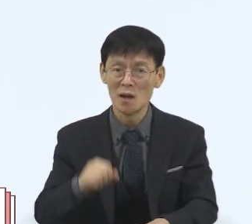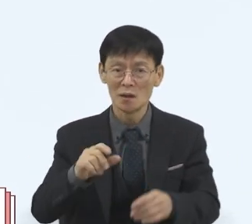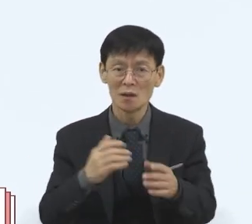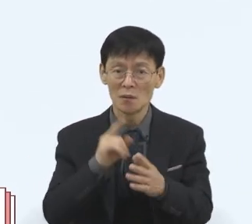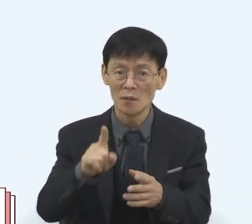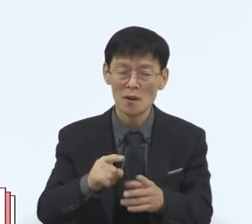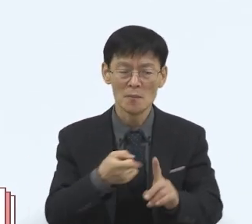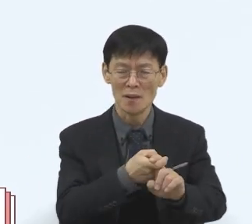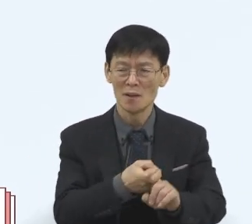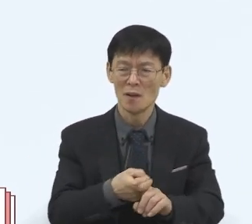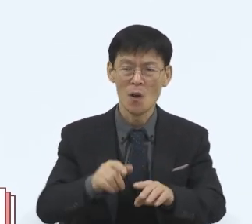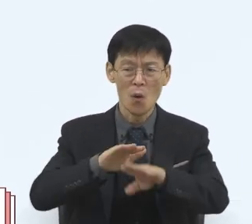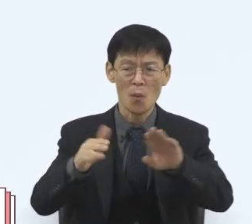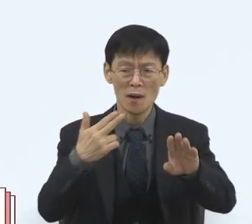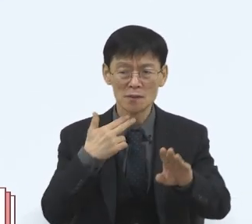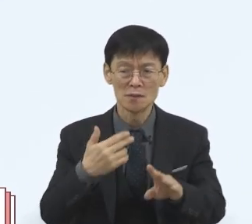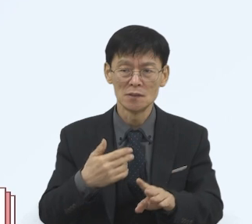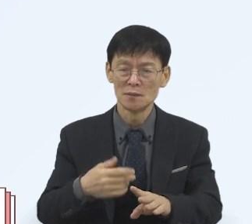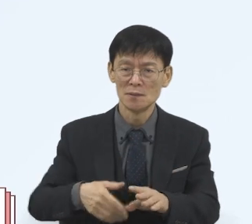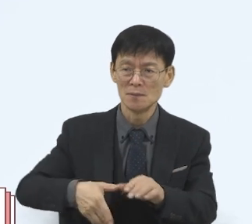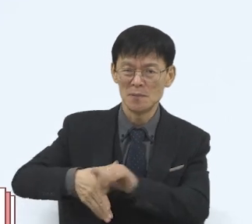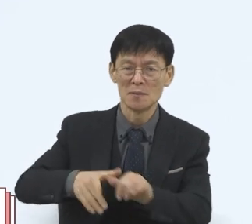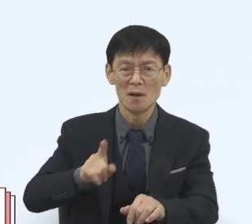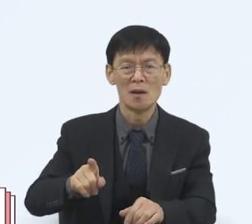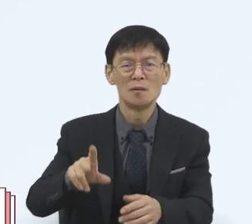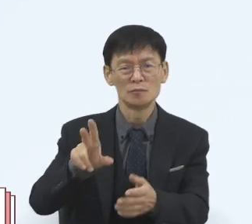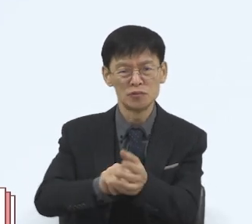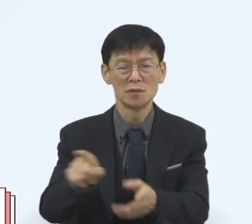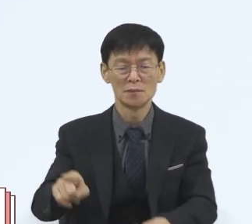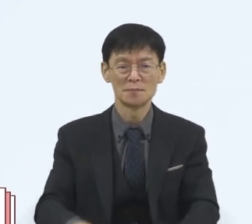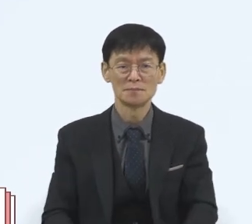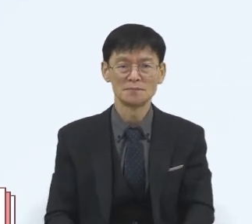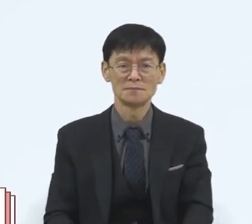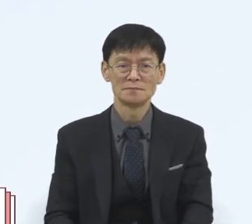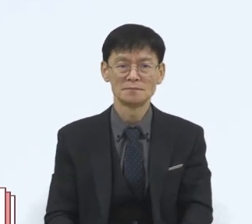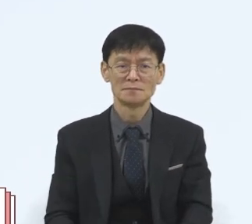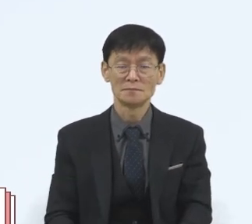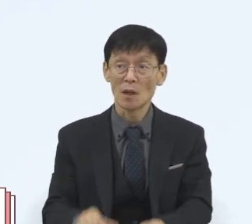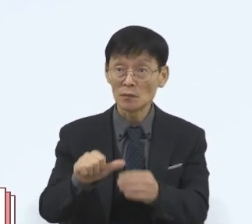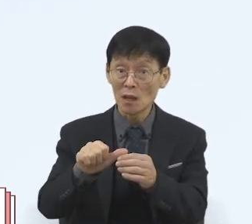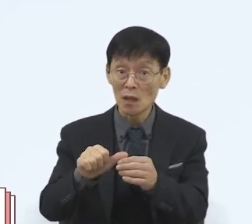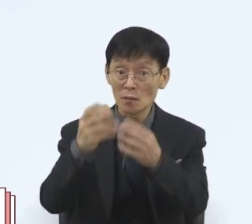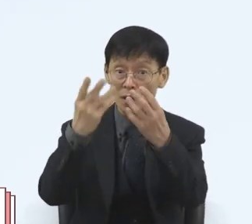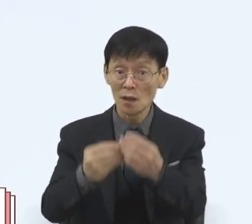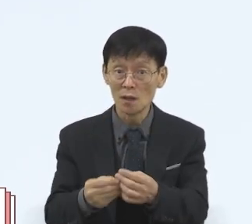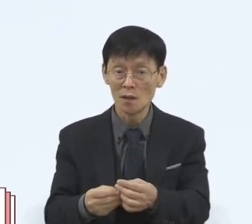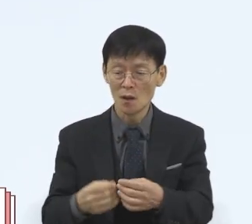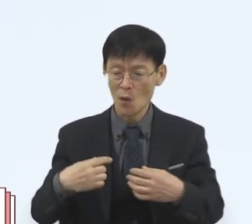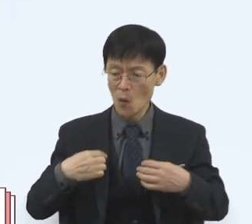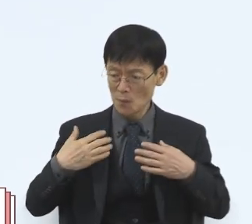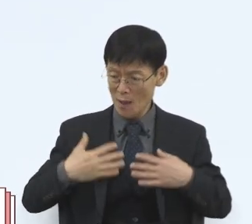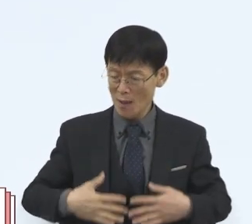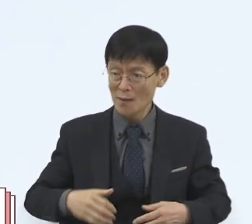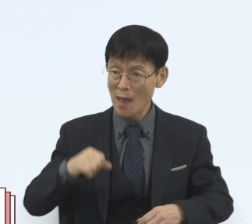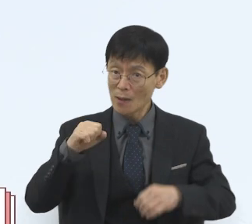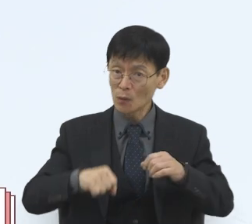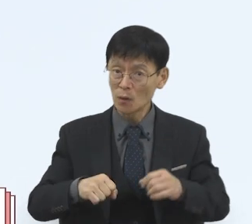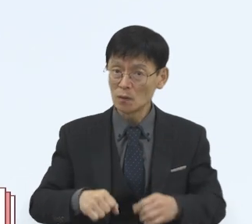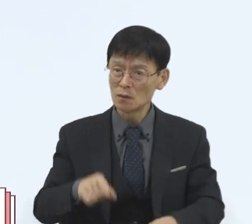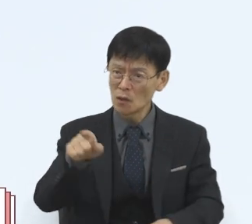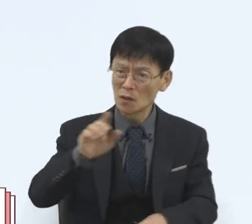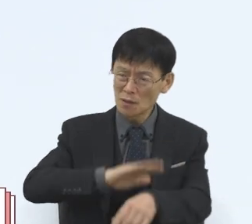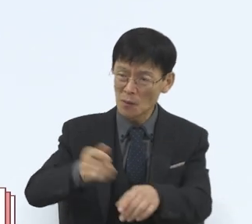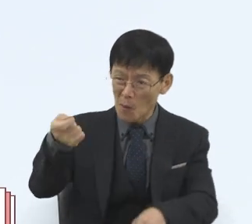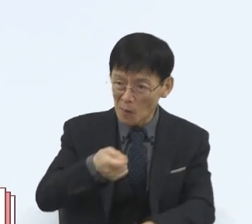행위자 편을 들어 공평하지 않은 조치를 하는 것도 이에 해당됩니다. 다섯 번째 사례처럼 피해자의